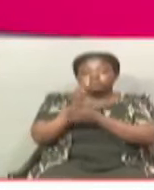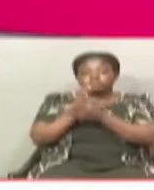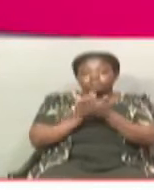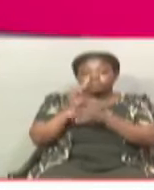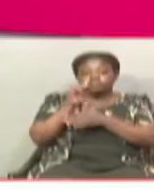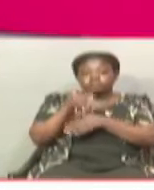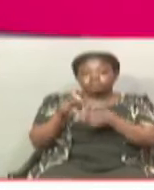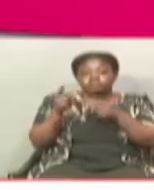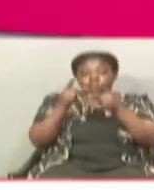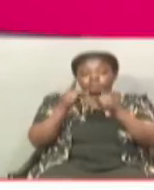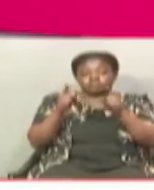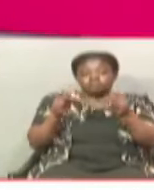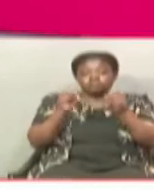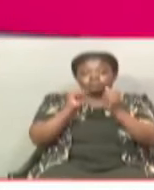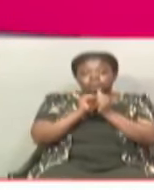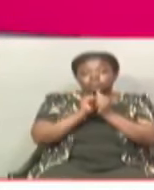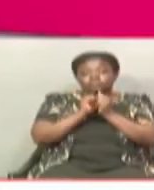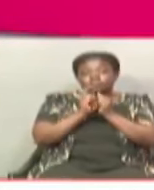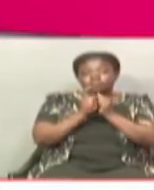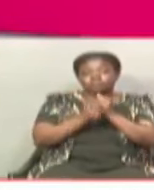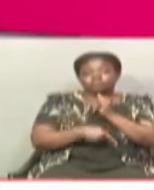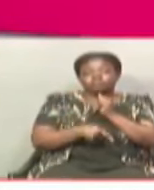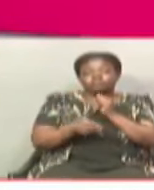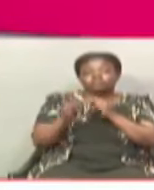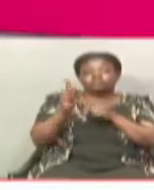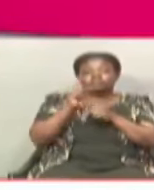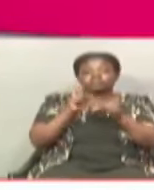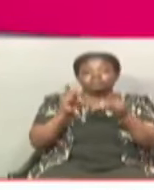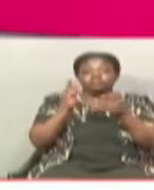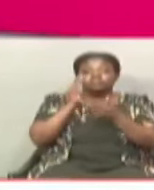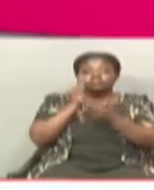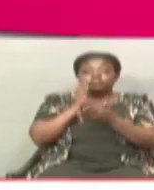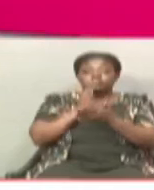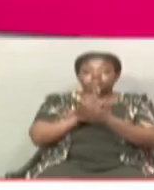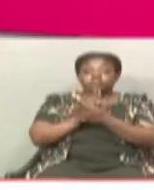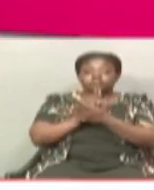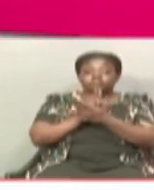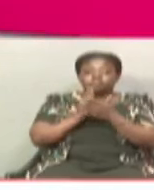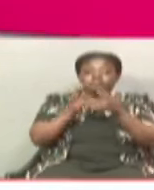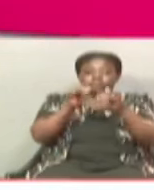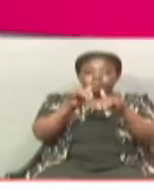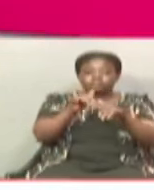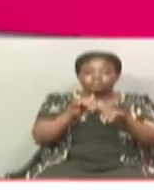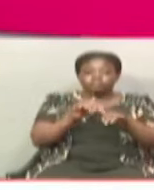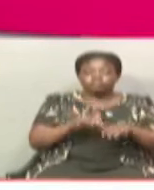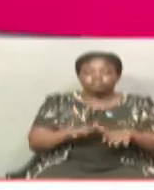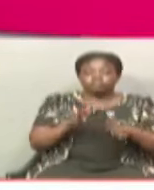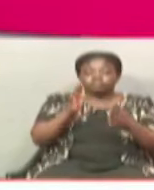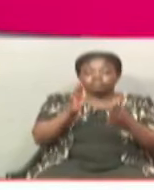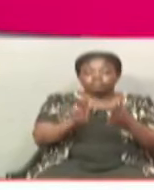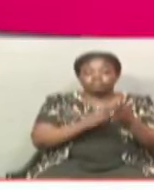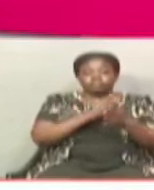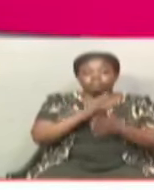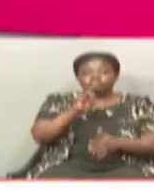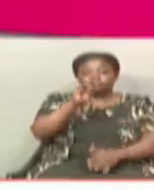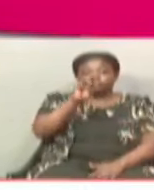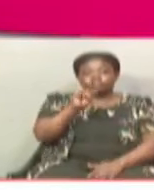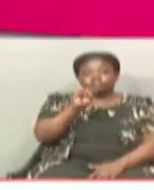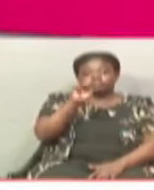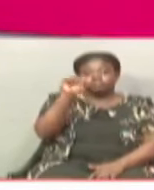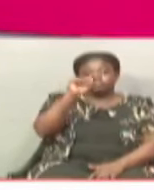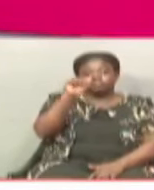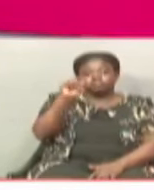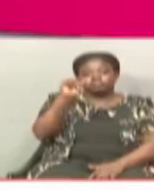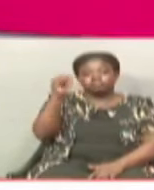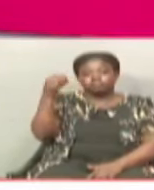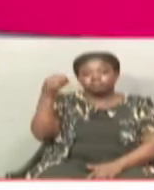tukiguddewo n'ebikumi by'abantu abeetabye mu kuziikirako omuyimbi Misaaki Ssemakula